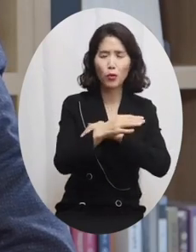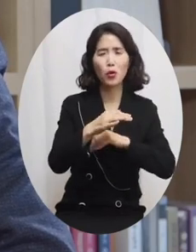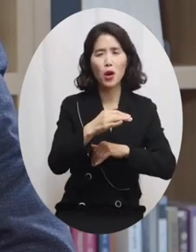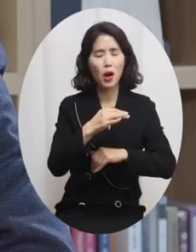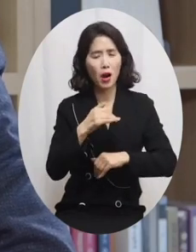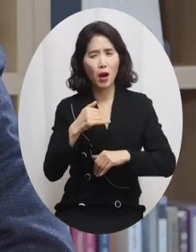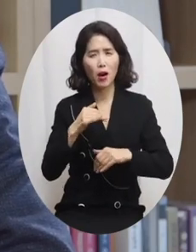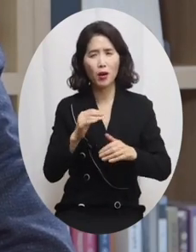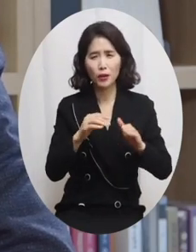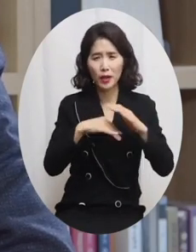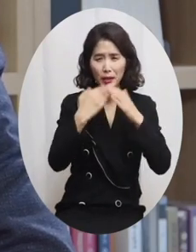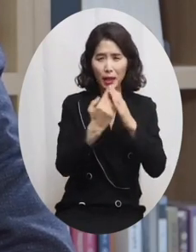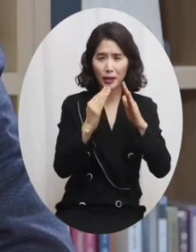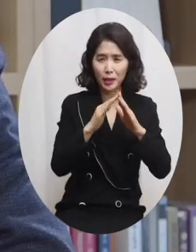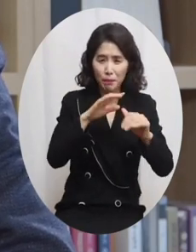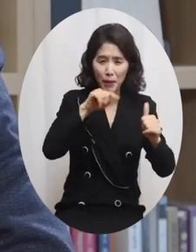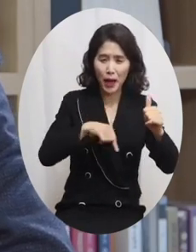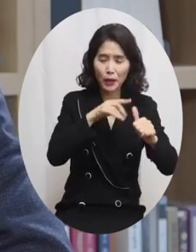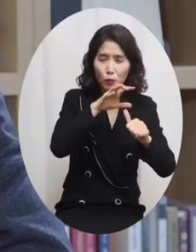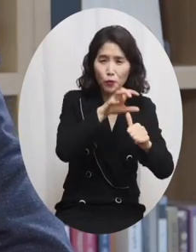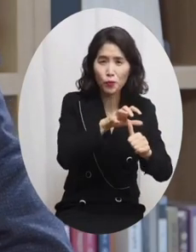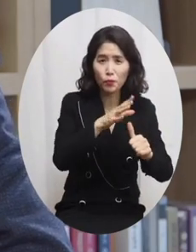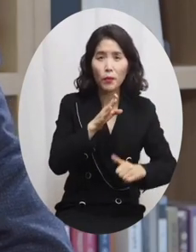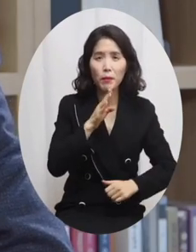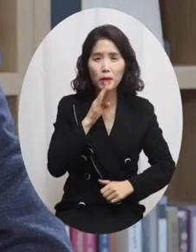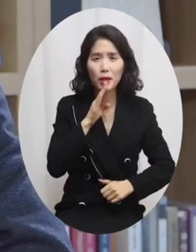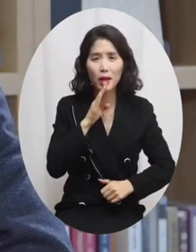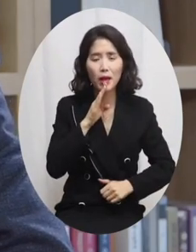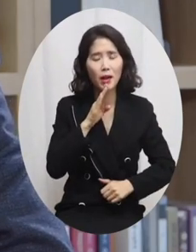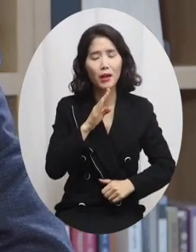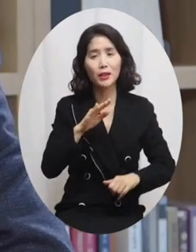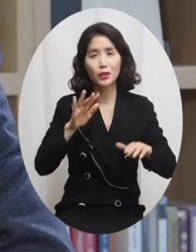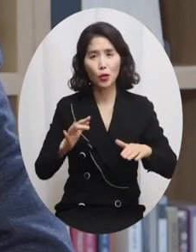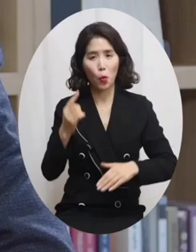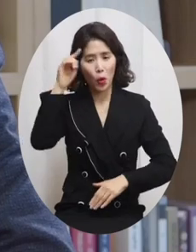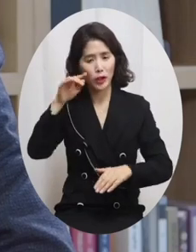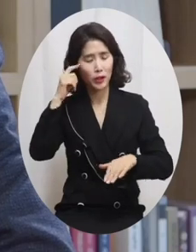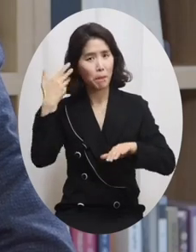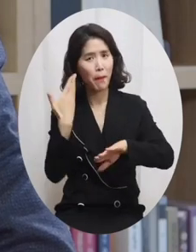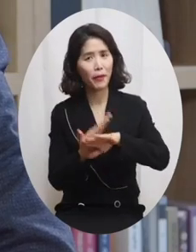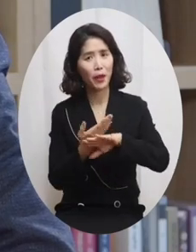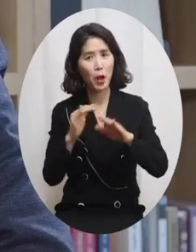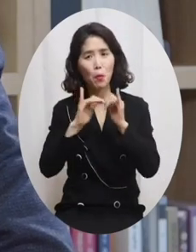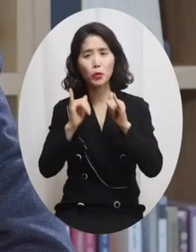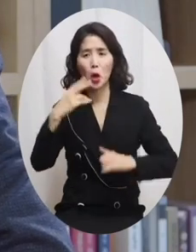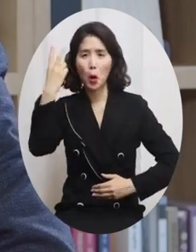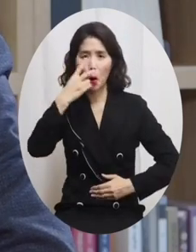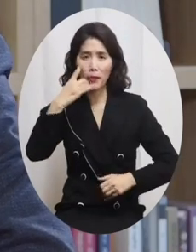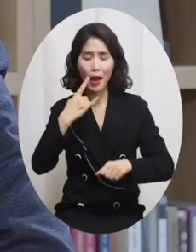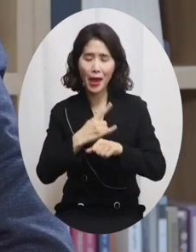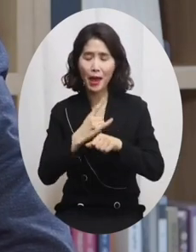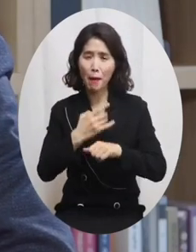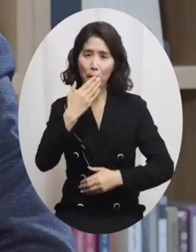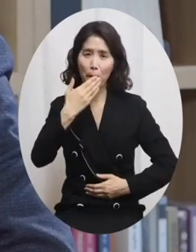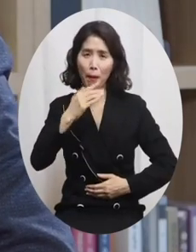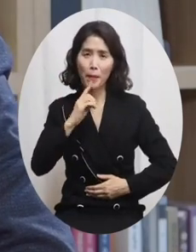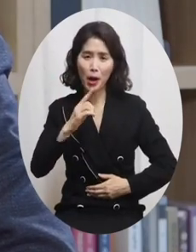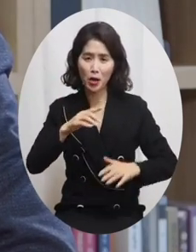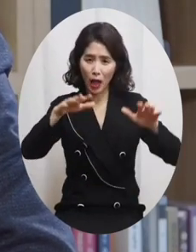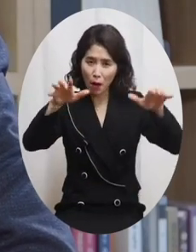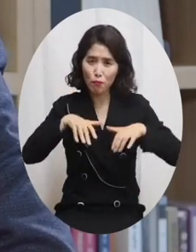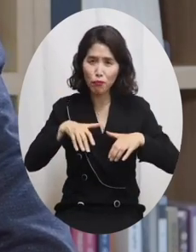회피하고 차단하고 그 금지하고 이랬었는데 고양시는 적극적으로 모든 사람 다 검사 받아라 이런 걸로